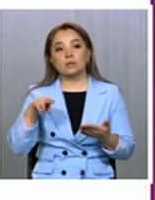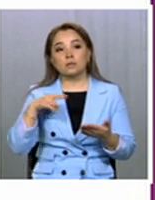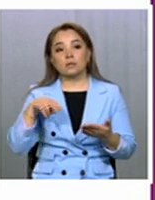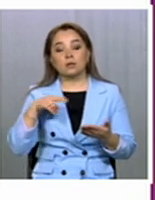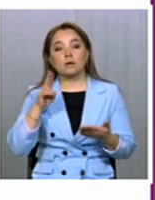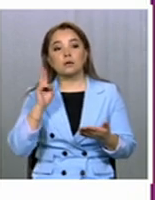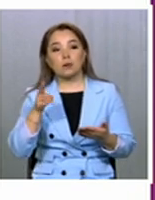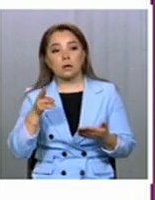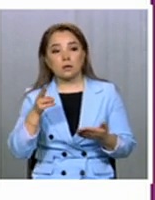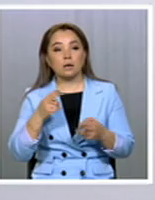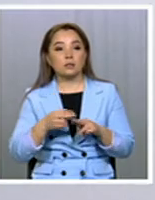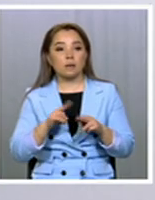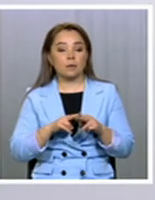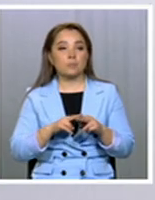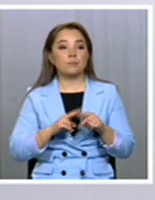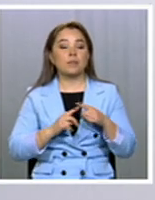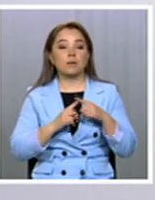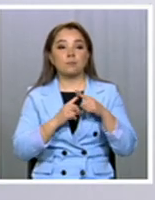ДК-ға перпендикуляр.